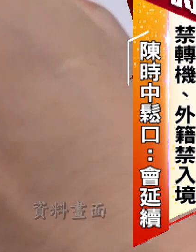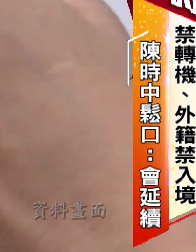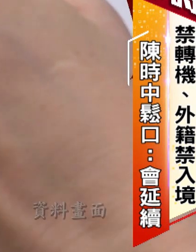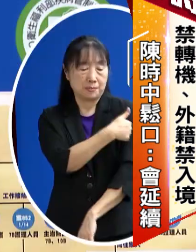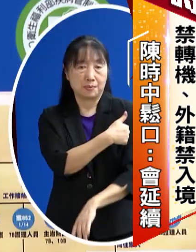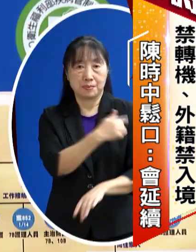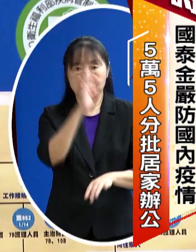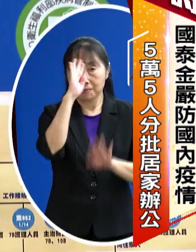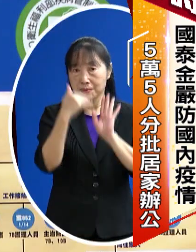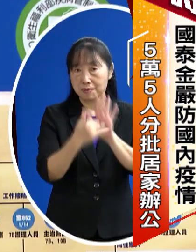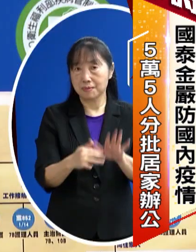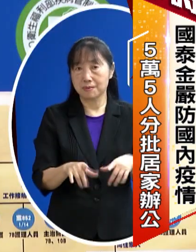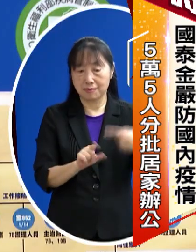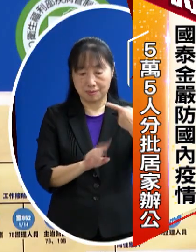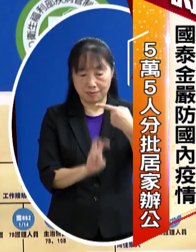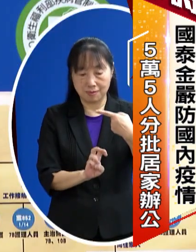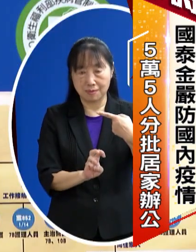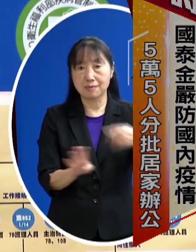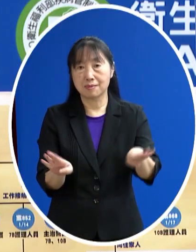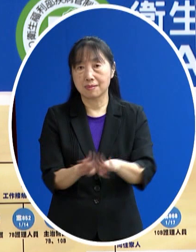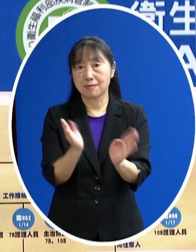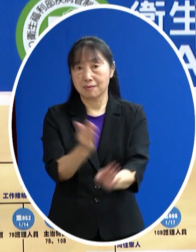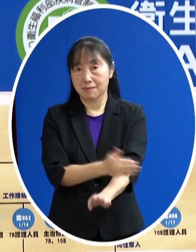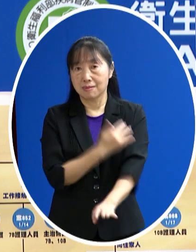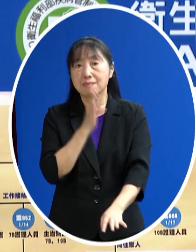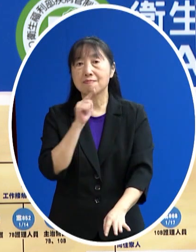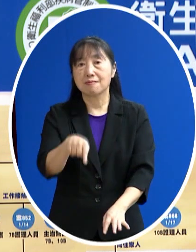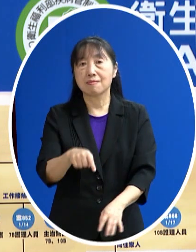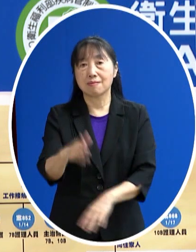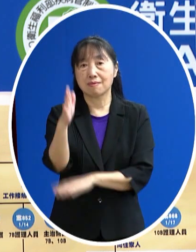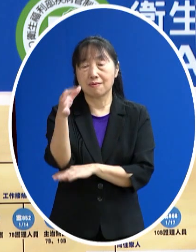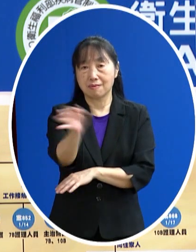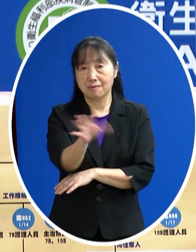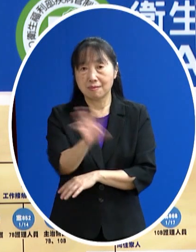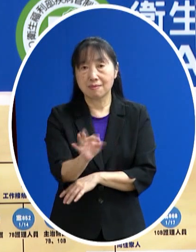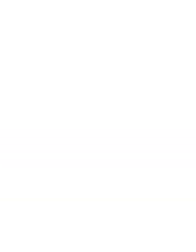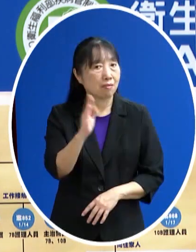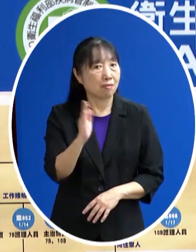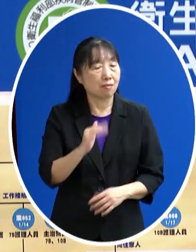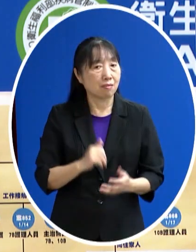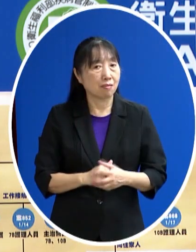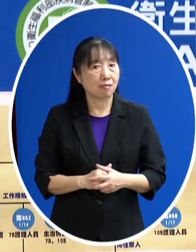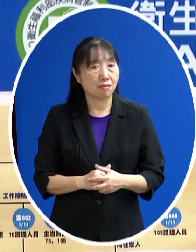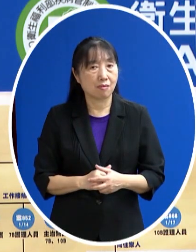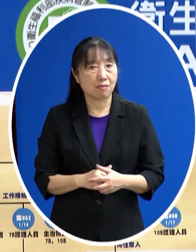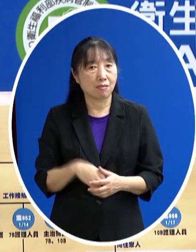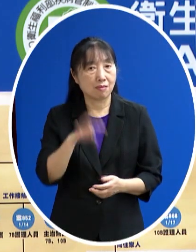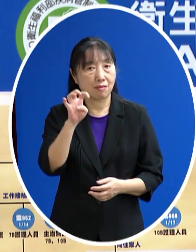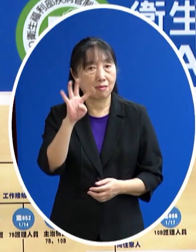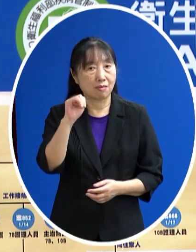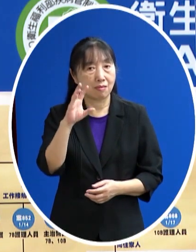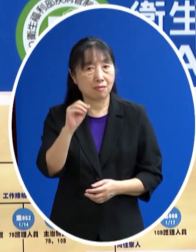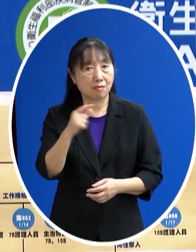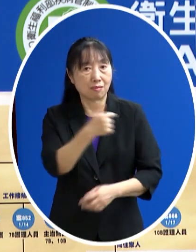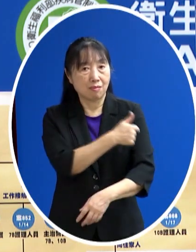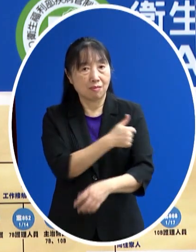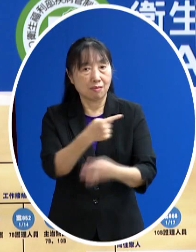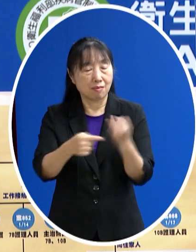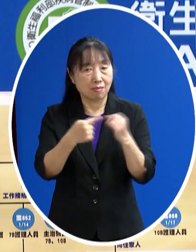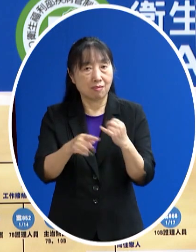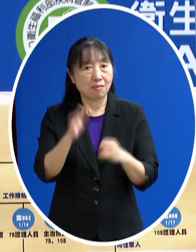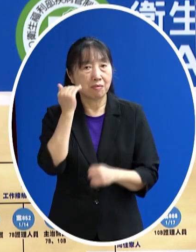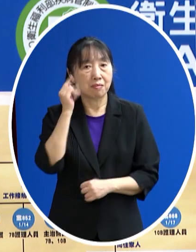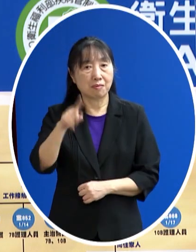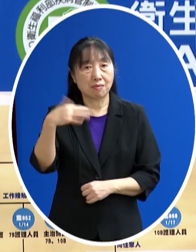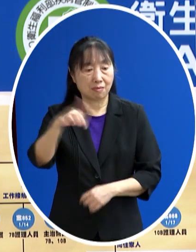疫苗。 1月30日起，公费流感疫苗开放全民接种，我们有40几万剂哈，那大家如果还没有打